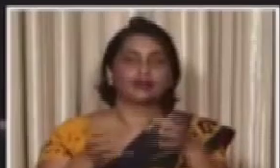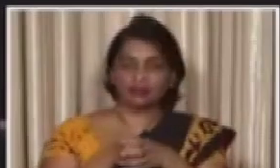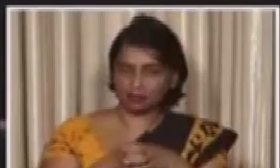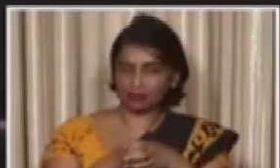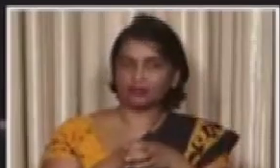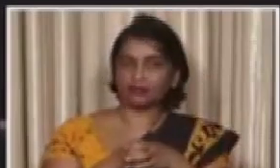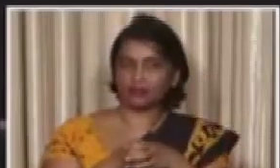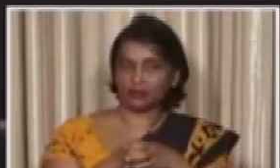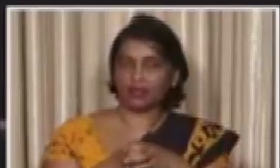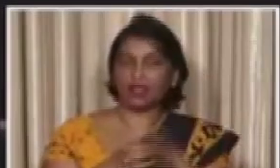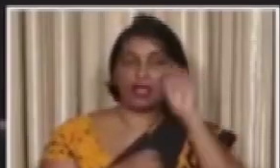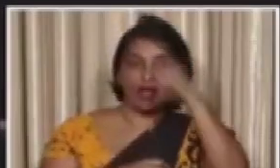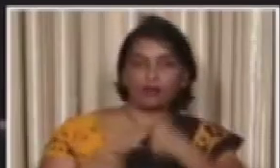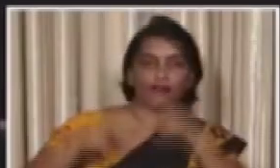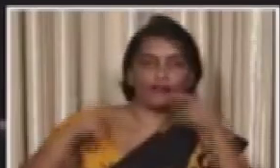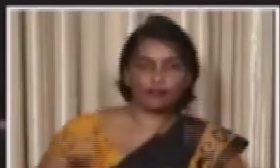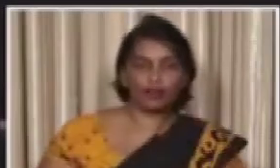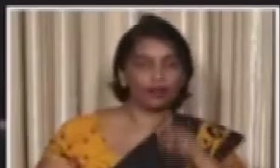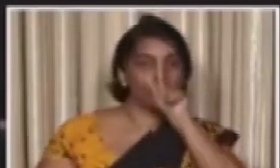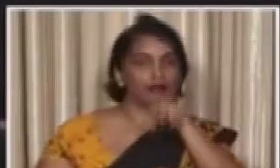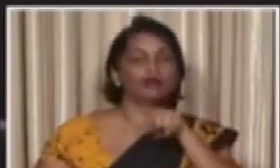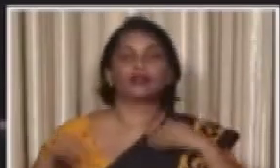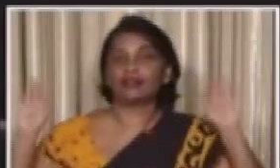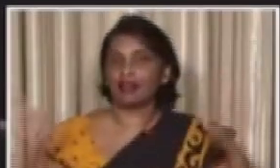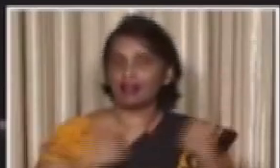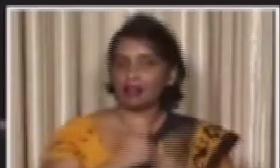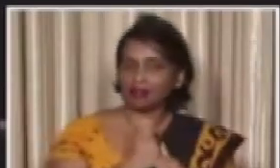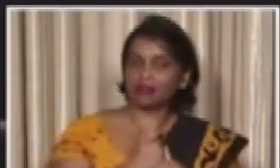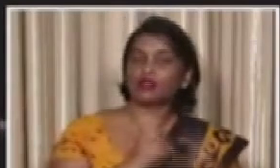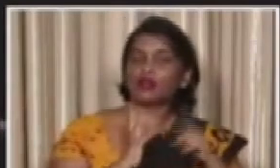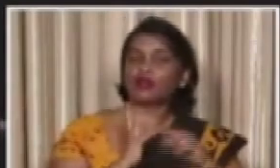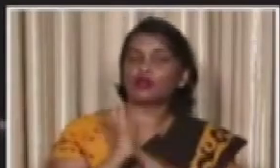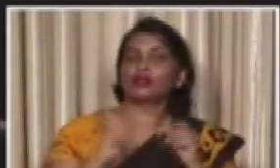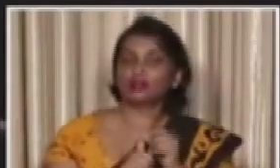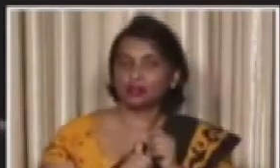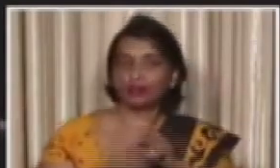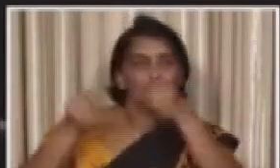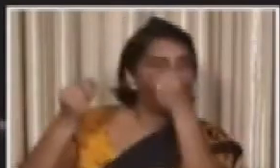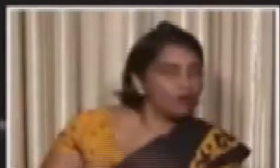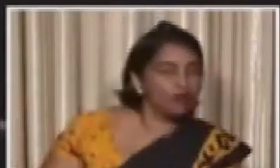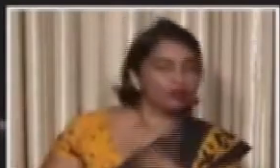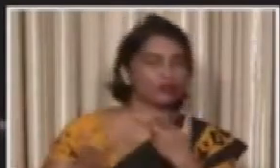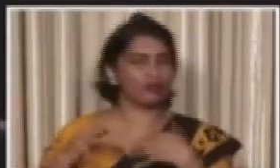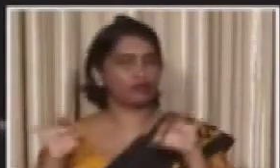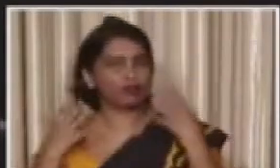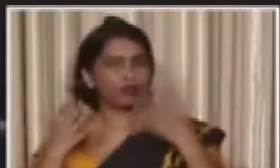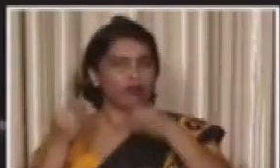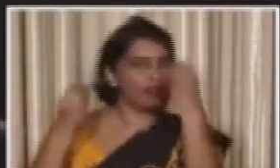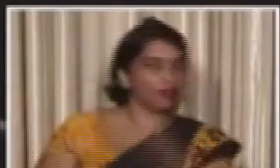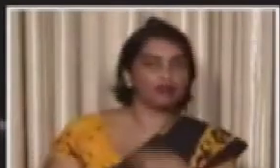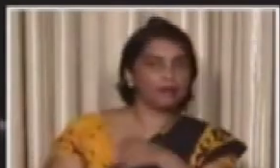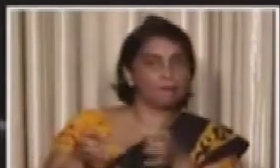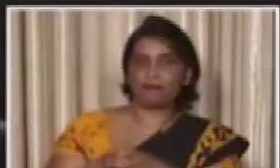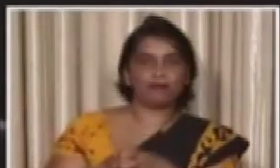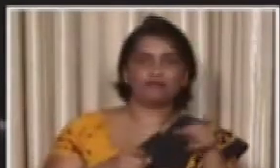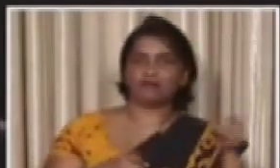කණ්ඩායම අලියට එරෙහිව රාජාලියා පක්ෂය ගොඩනැගුවත් ඒ එක්සත් ජාතික පක්ෂය දුර්වල කරන්නට හෝ පරාජිත පක්ෂයක්